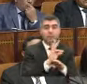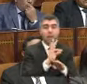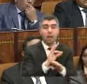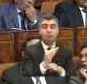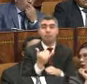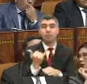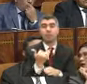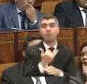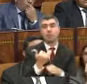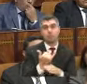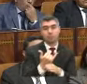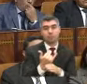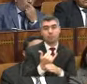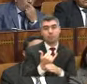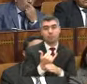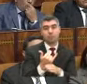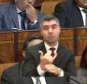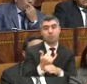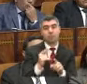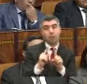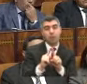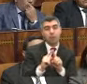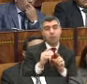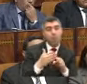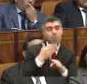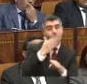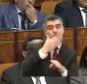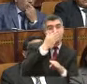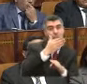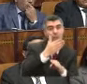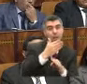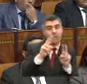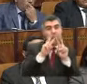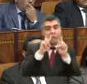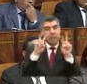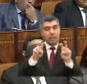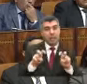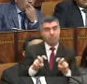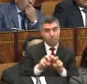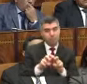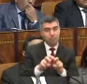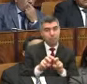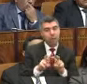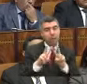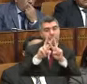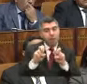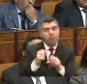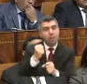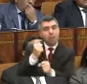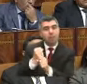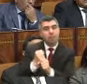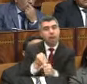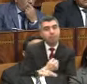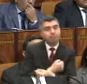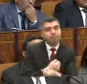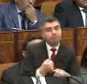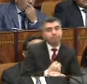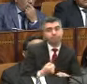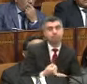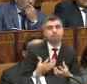وهو أن الخريجين يلقاو فرص الشغل وخاصة في الجهة ديالهم، وبالتالي غادي يمكننا نحلوا مجموعة من المشاكل اللي عندها